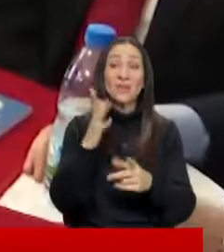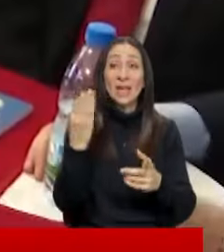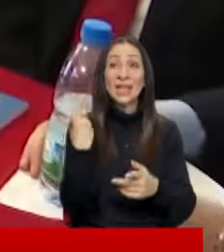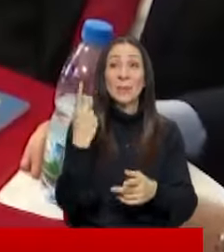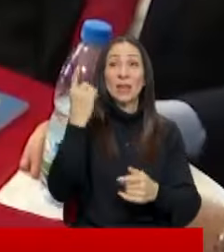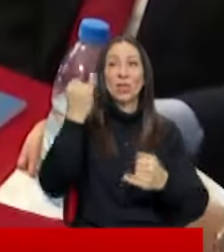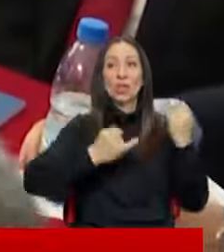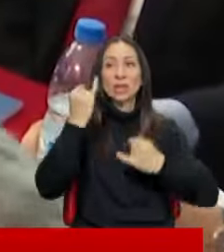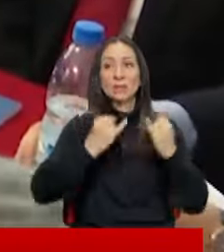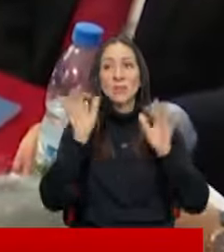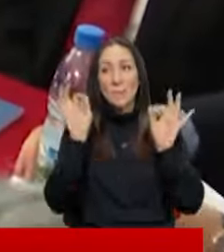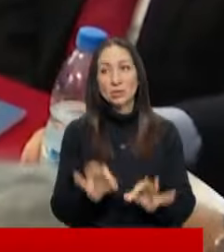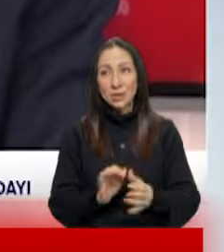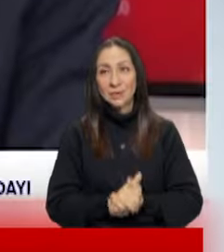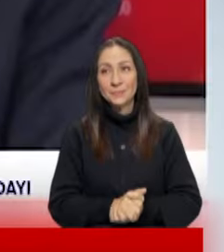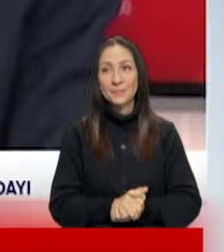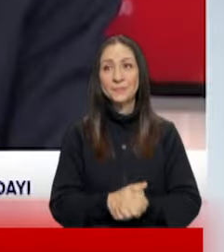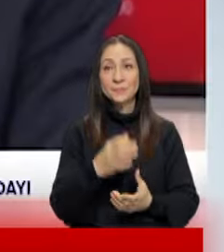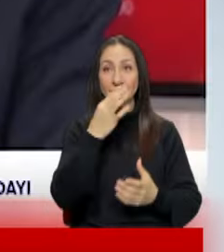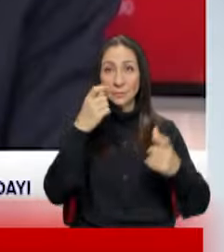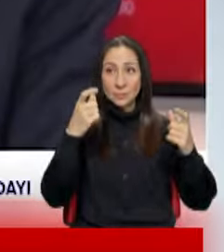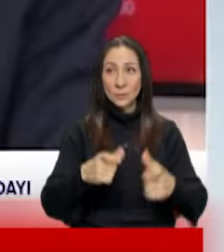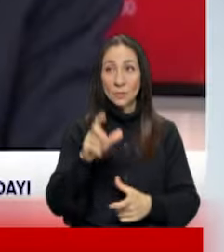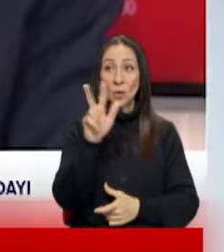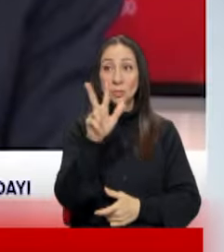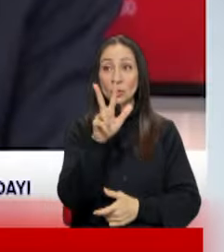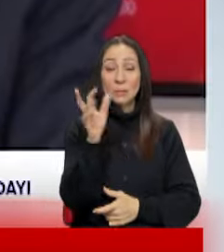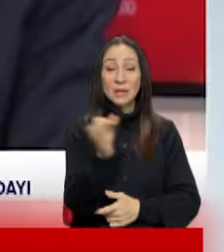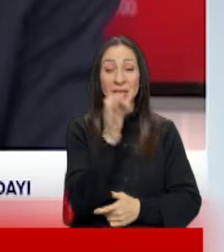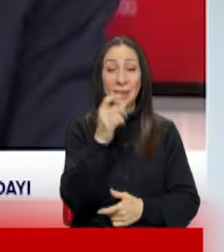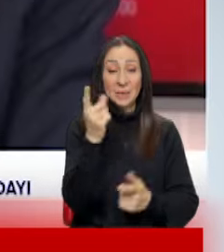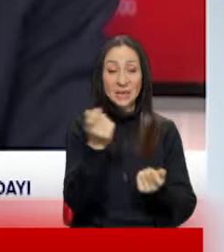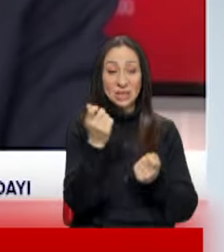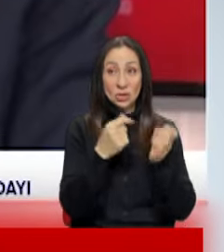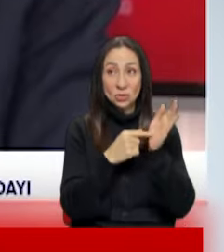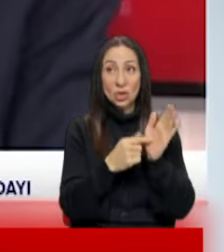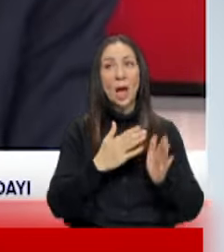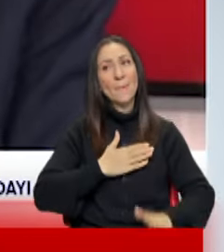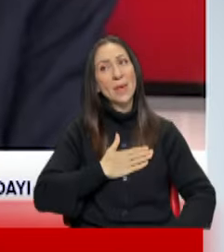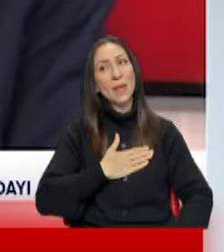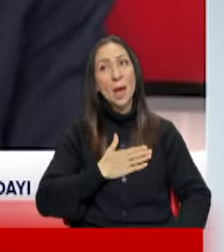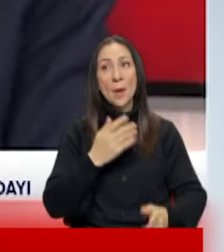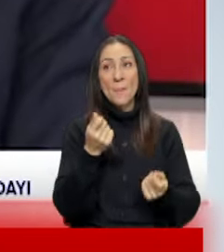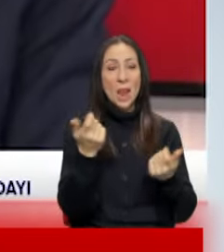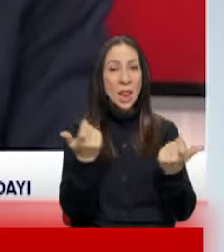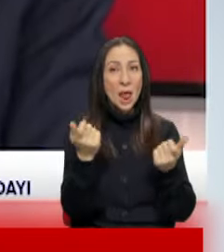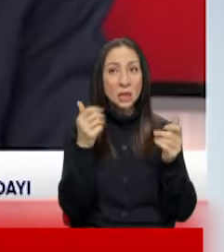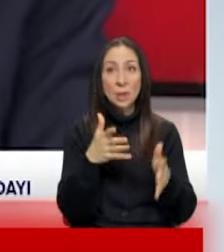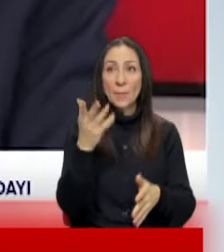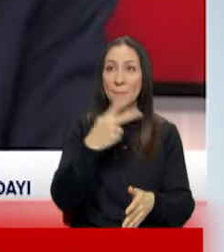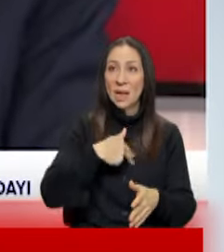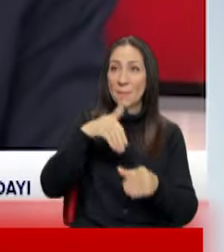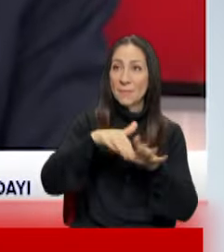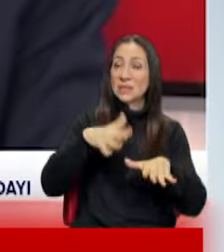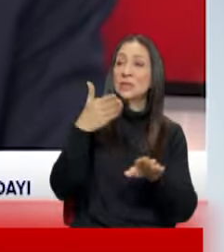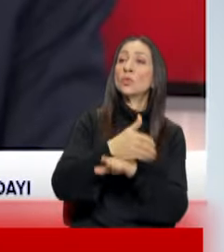yeni bir tartışmanın da fitilini ateşledi. Ankara'da 30 milyarlık bir iş gösterin. Amenna. Paralar diyoruz ki nereye ama gitti? Ama siz belediye